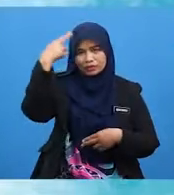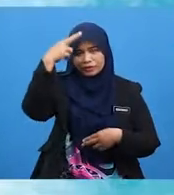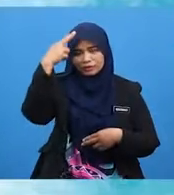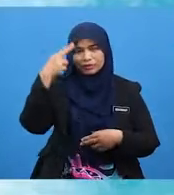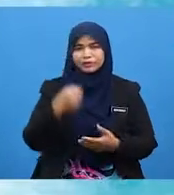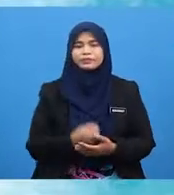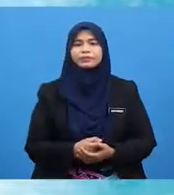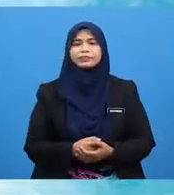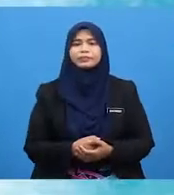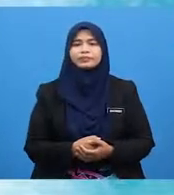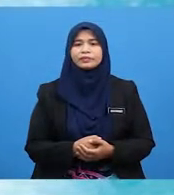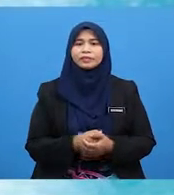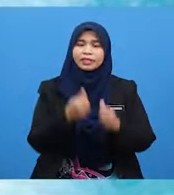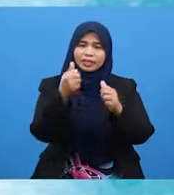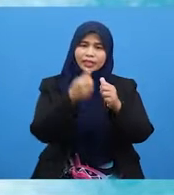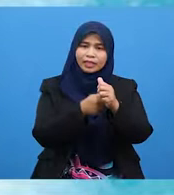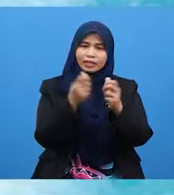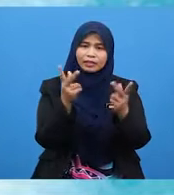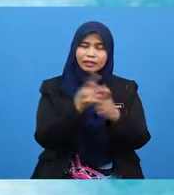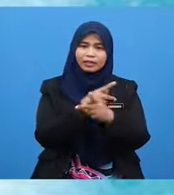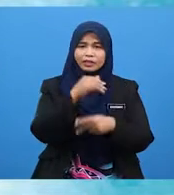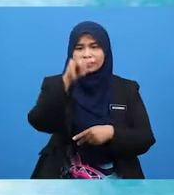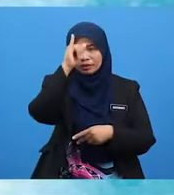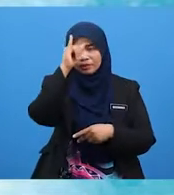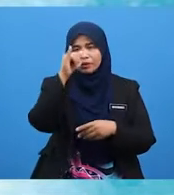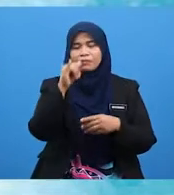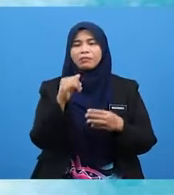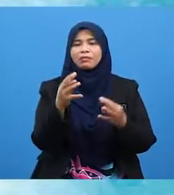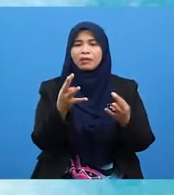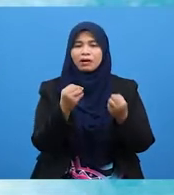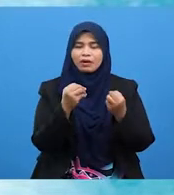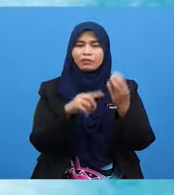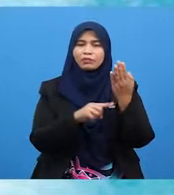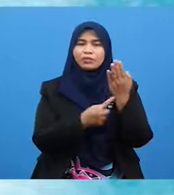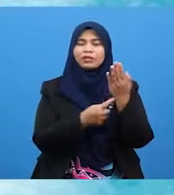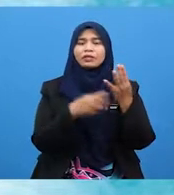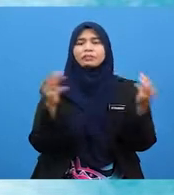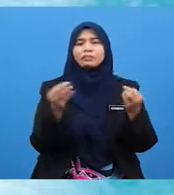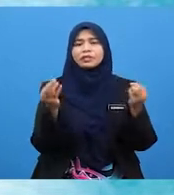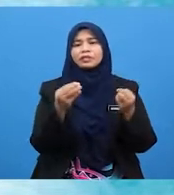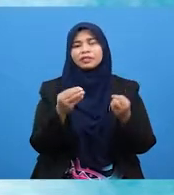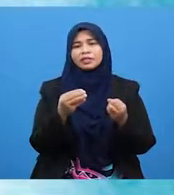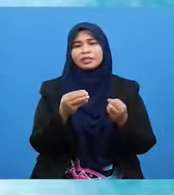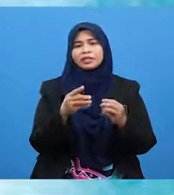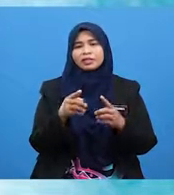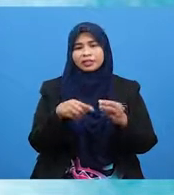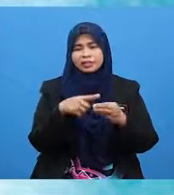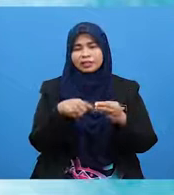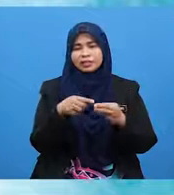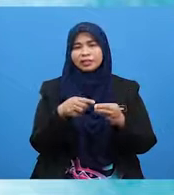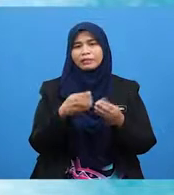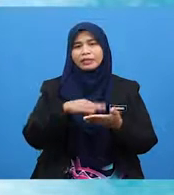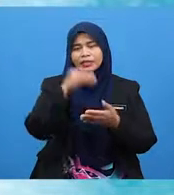wasallam. Setiap kali Imam Malik ingin memulakan majlis pengajian yang berkaitan dengan hadis